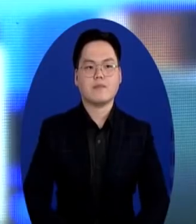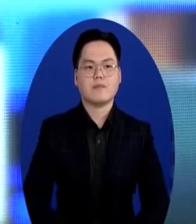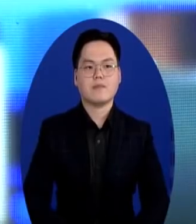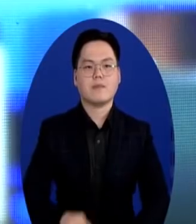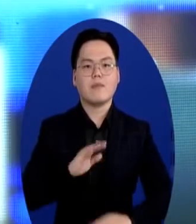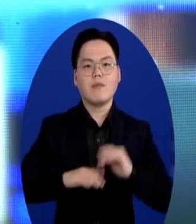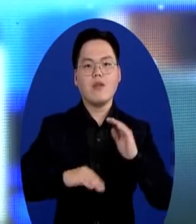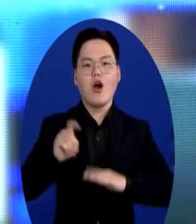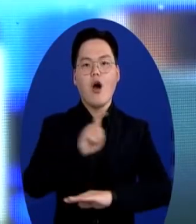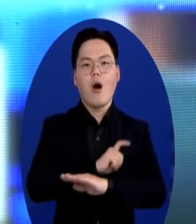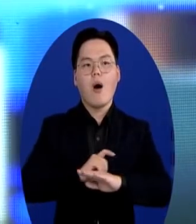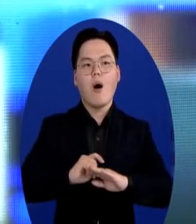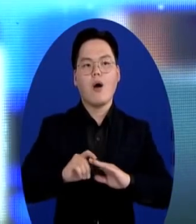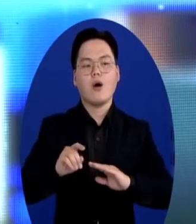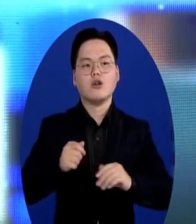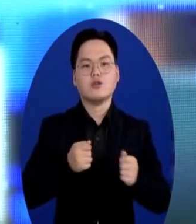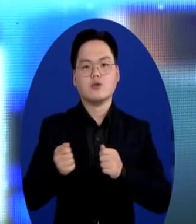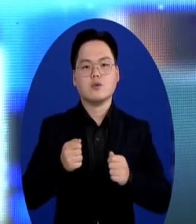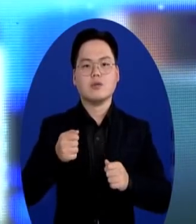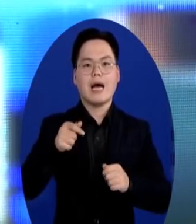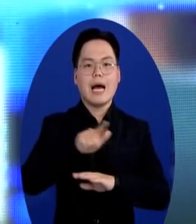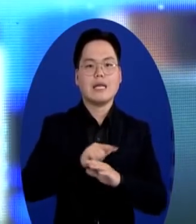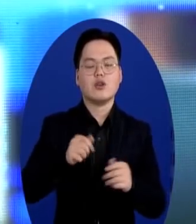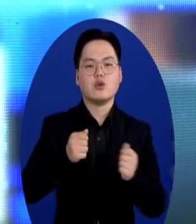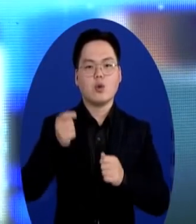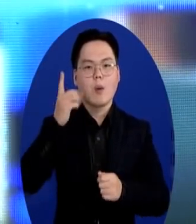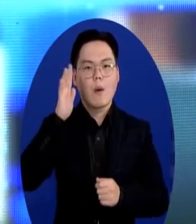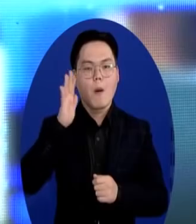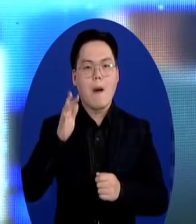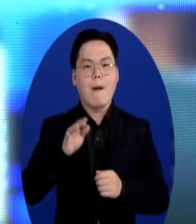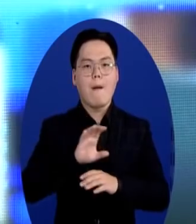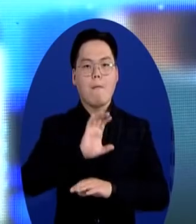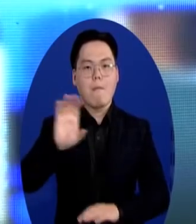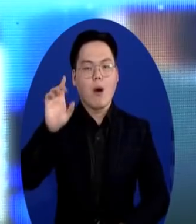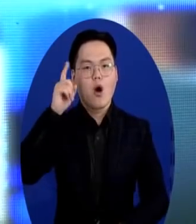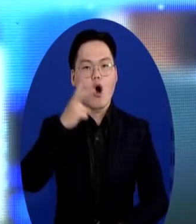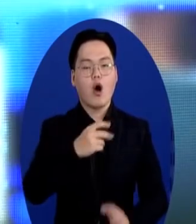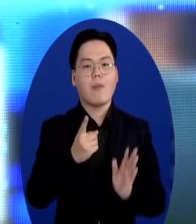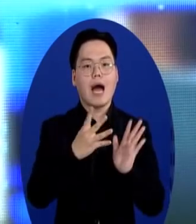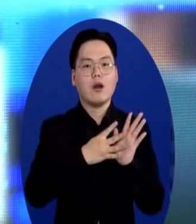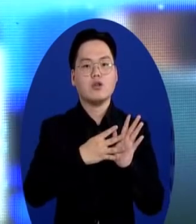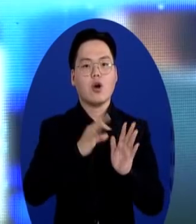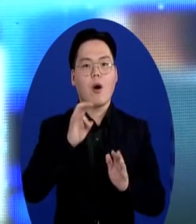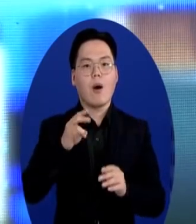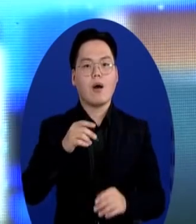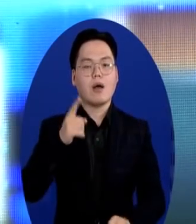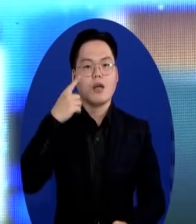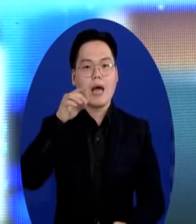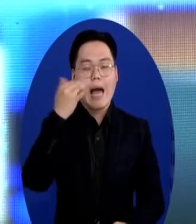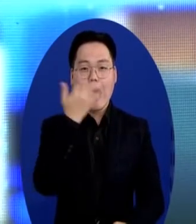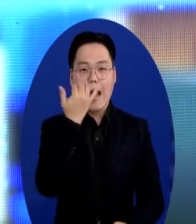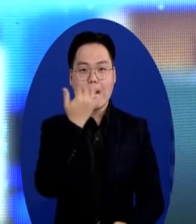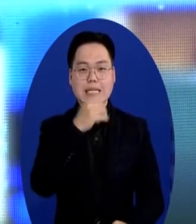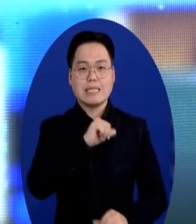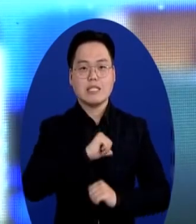Барилгын тоглолтын яамаа газар зохион байгуулалтын геозис зураг зүүн газраас 2019 онд санаачлан Монгол улсад анхудаа харааны бэрхшээлтэй иргэд сурагчдад